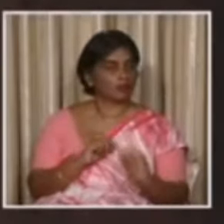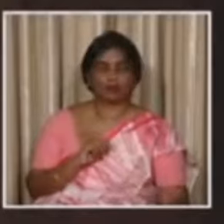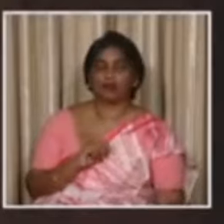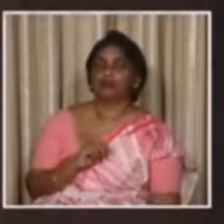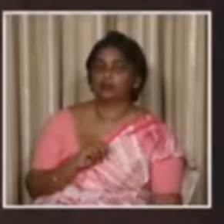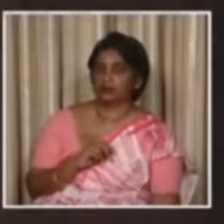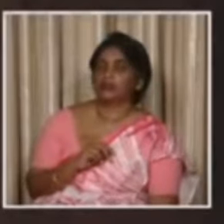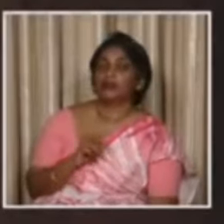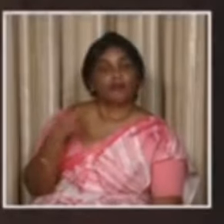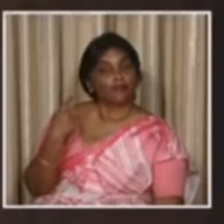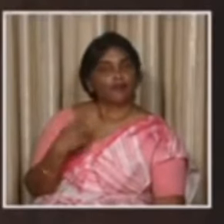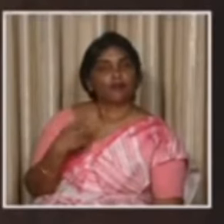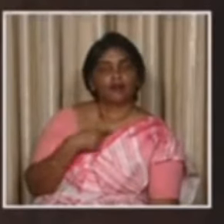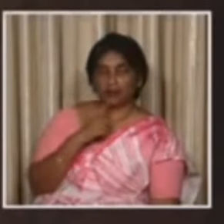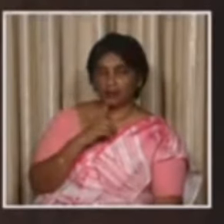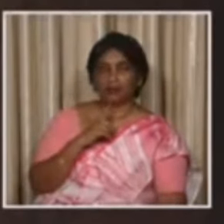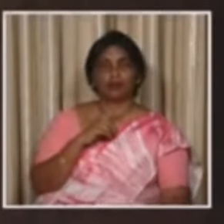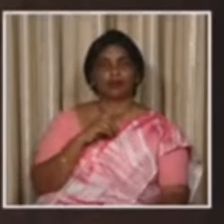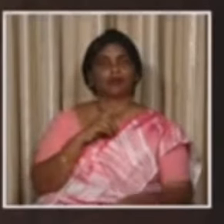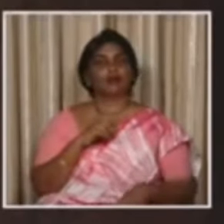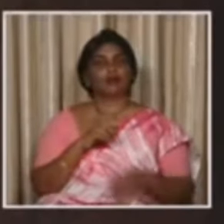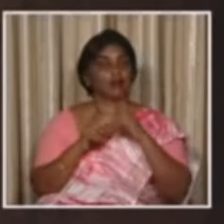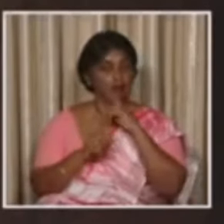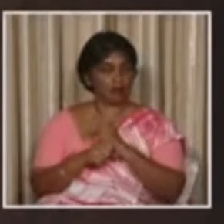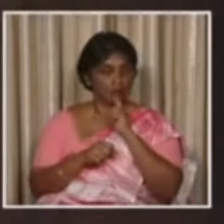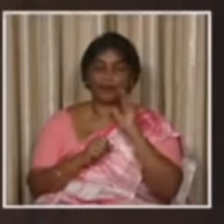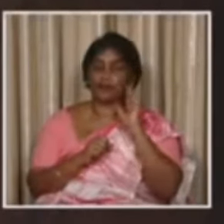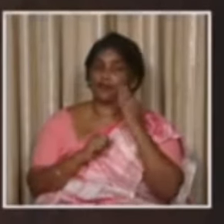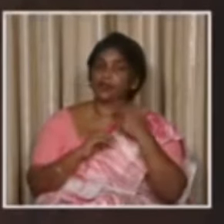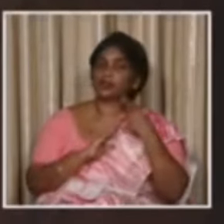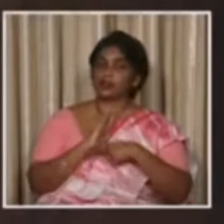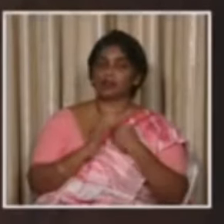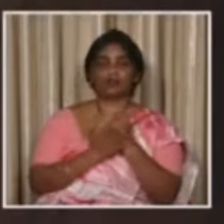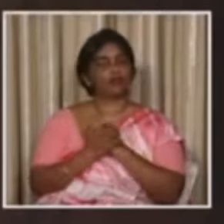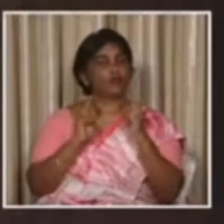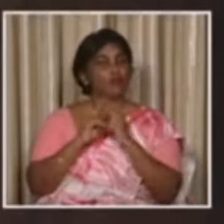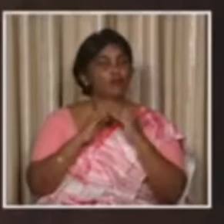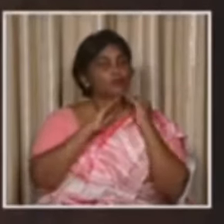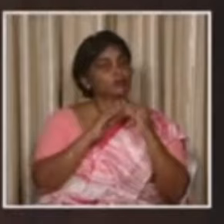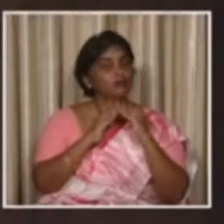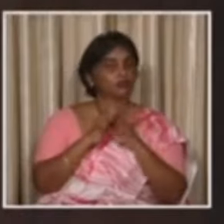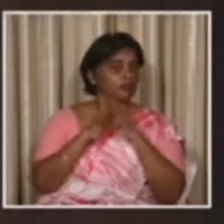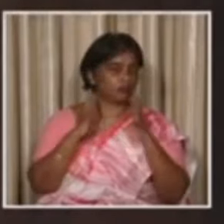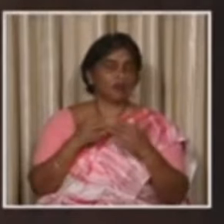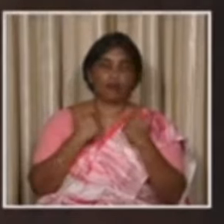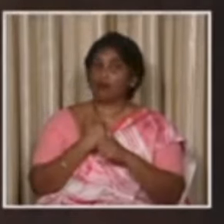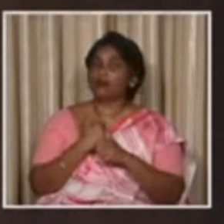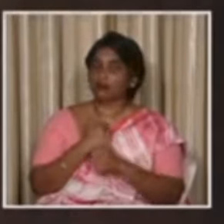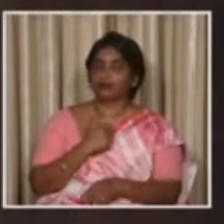නැහැ. එනිසා මම ඉල්ලනවා ආණ්ඩුවේ විශේෂයෙන්ම ලංකාව පුරා පොදු වැසිකිලි පාසුකම් ප්‍රමාණයක් ලෑස්ති